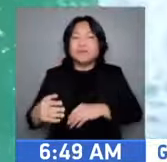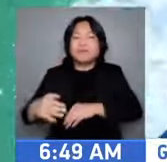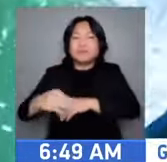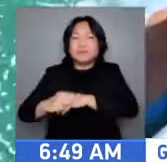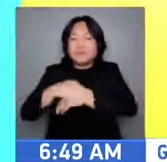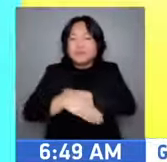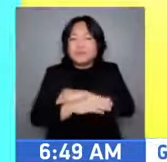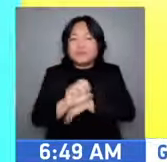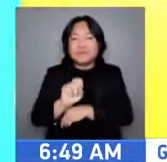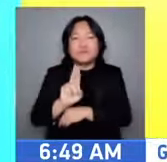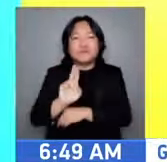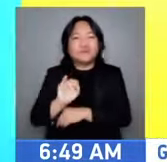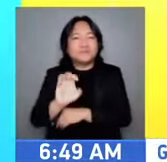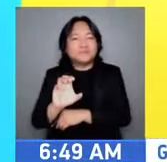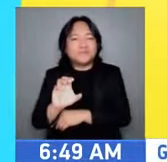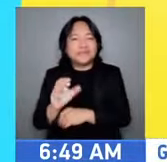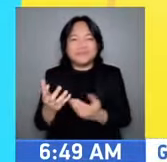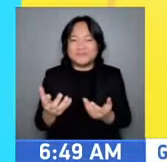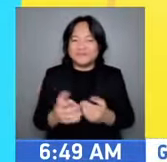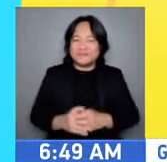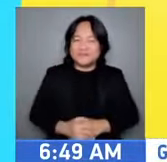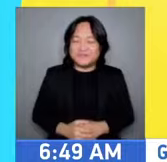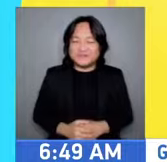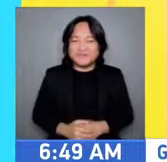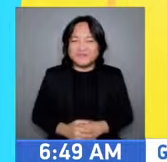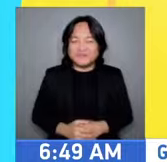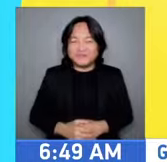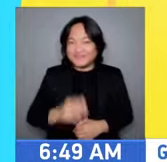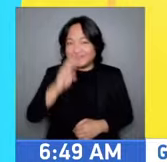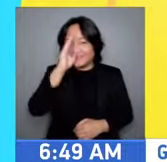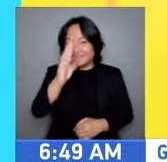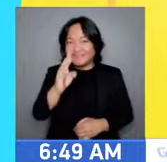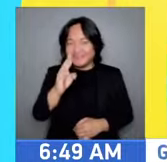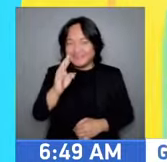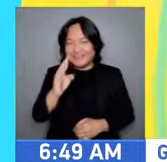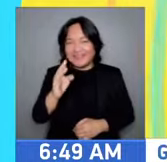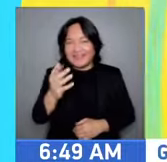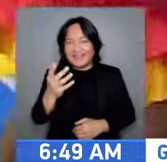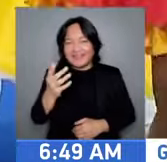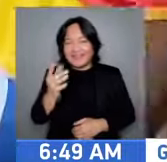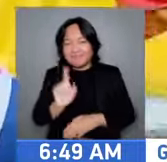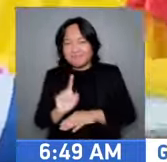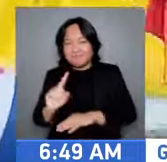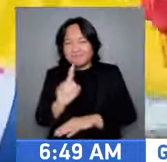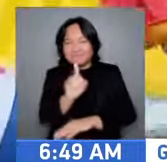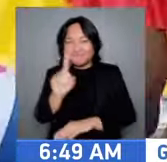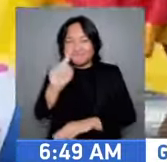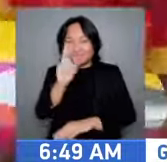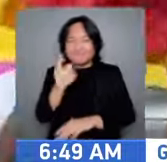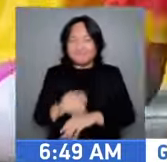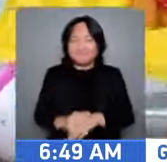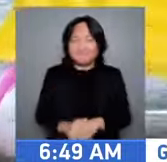guys! Fly high, guys! Fly high! Anjo, ako si Jenzel.